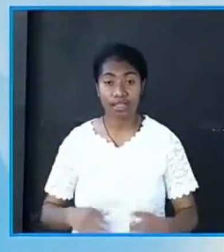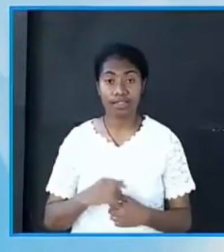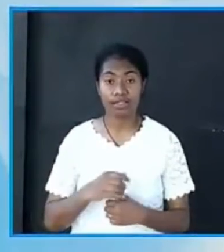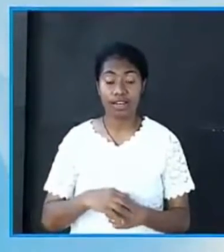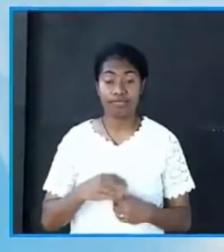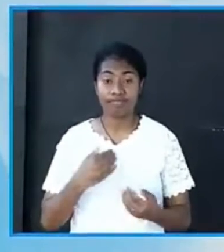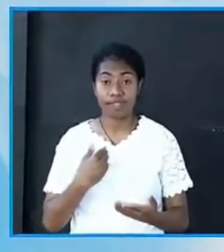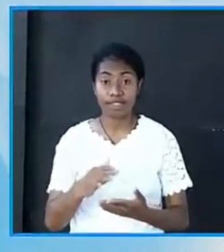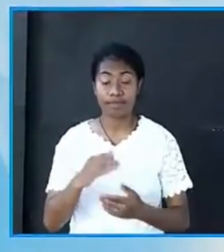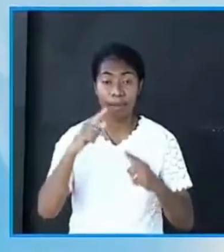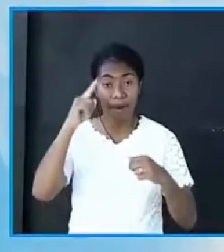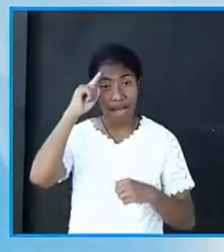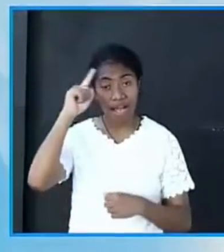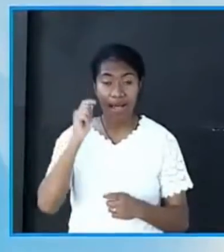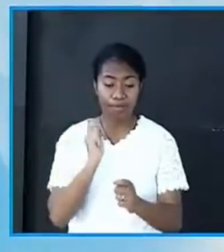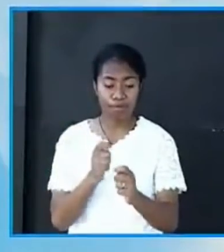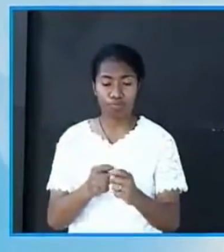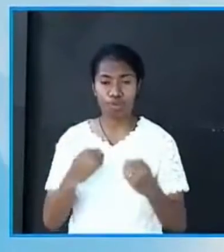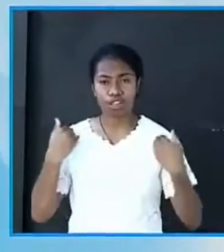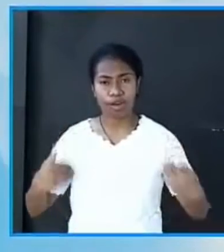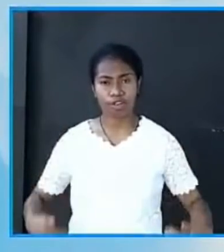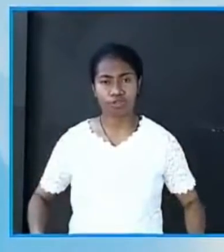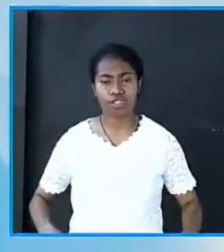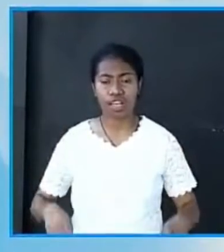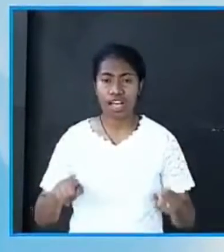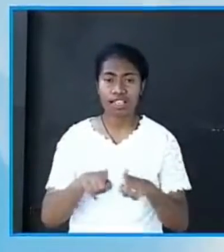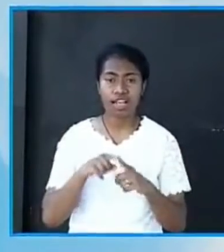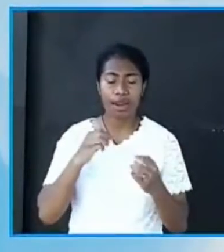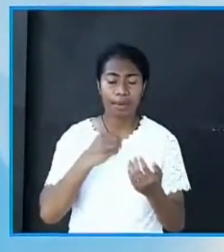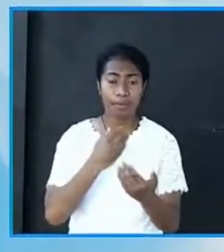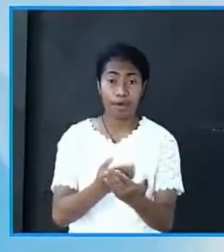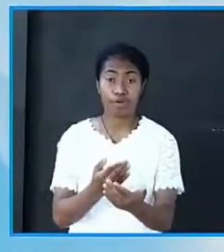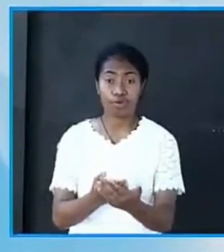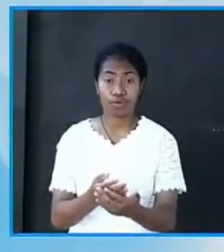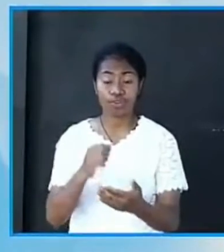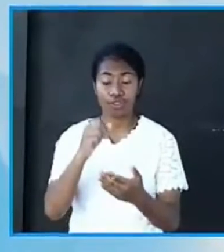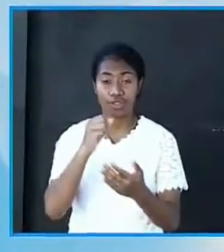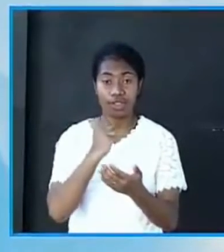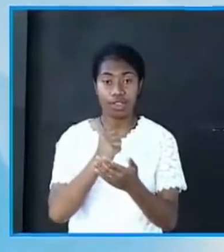sebab Allah membuat manusia itu menurut gambarnya